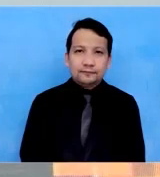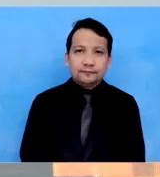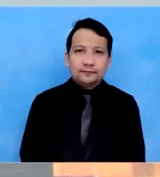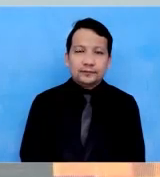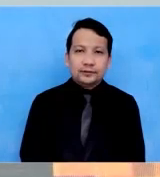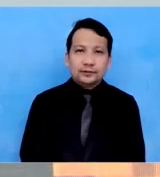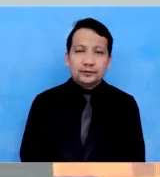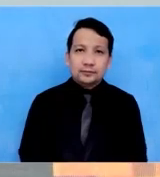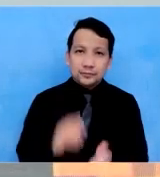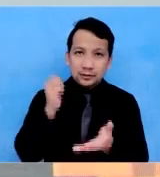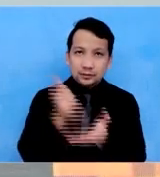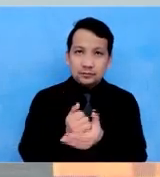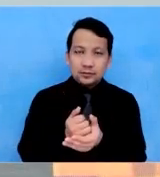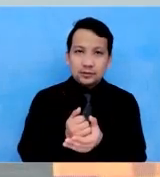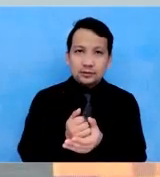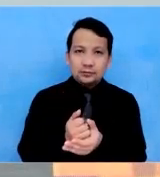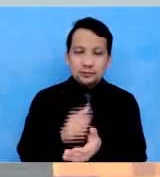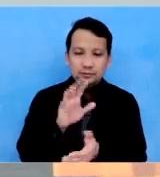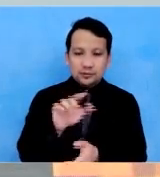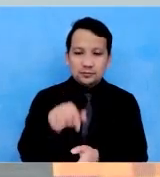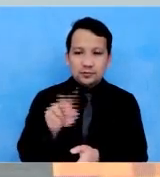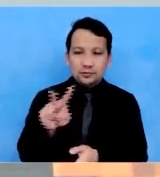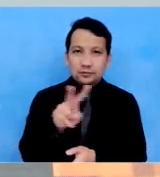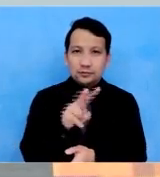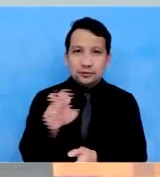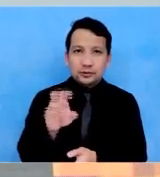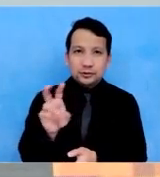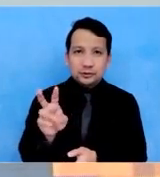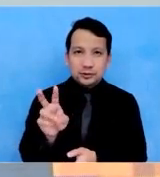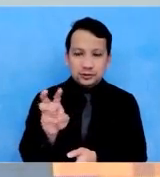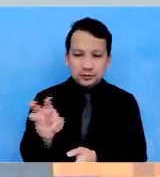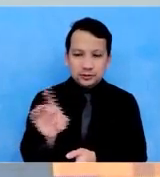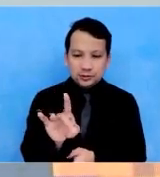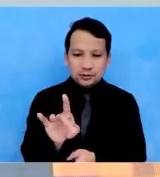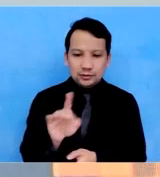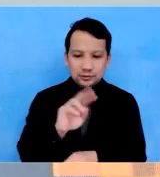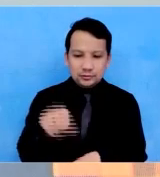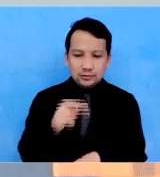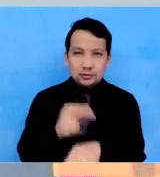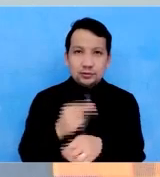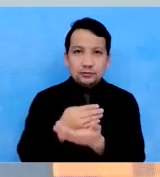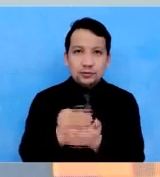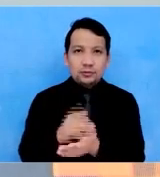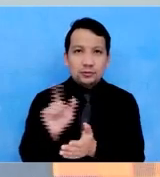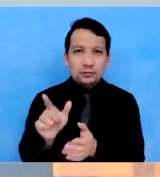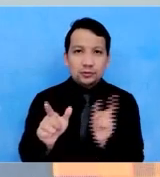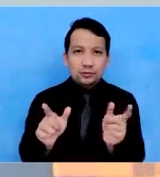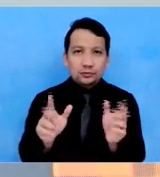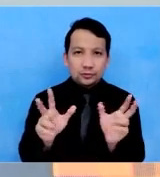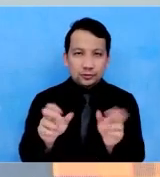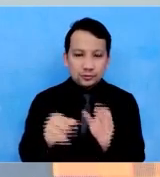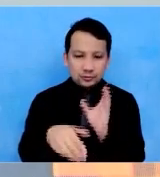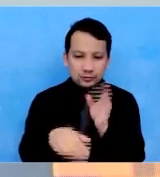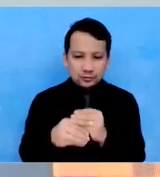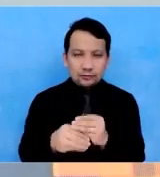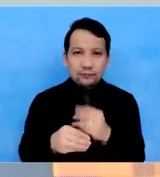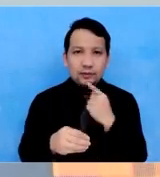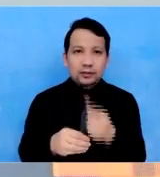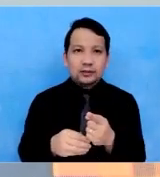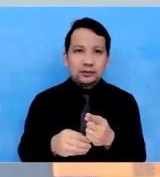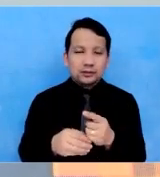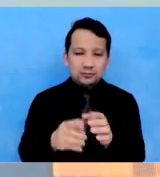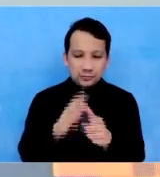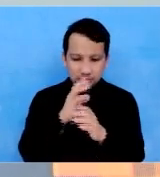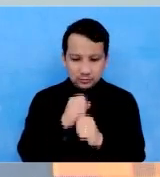Lusot na sa Senado ang 5.268 trillion pesos sa national budget para sa 2023. Binawasan naman ang confidential